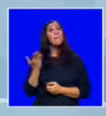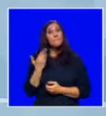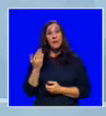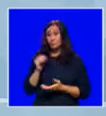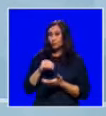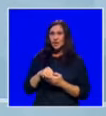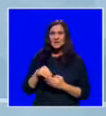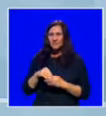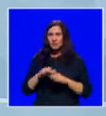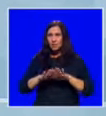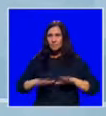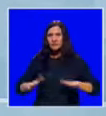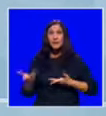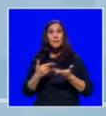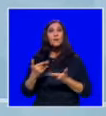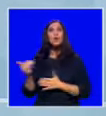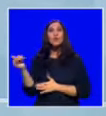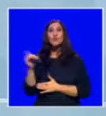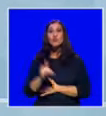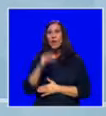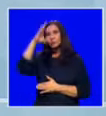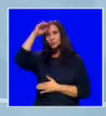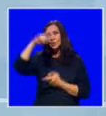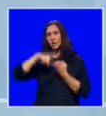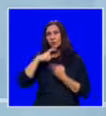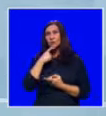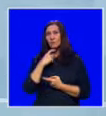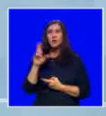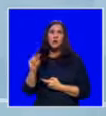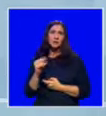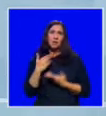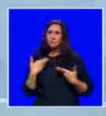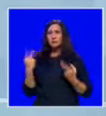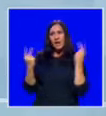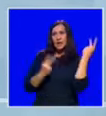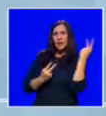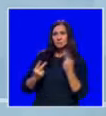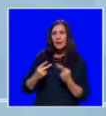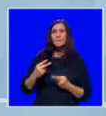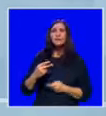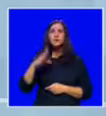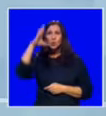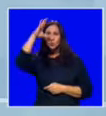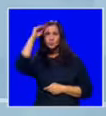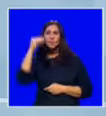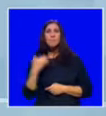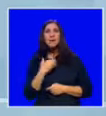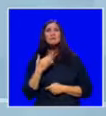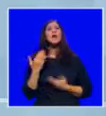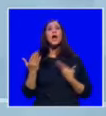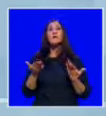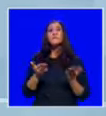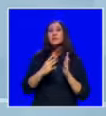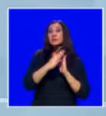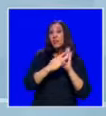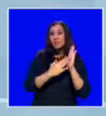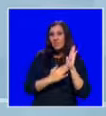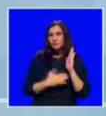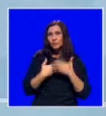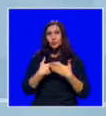преговорите, когато господин Кирил Петков дойде и каза: ние се разбрахме с господин Пеевски какви да бъдат текстовете по отношение на търсенето на